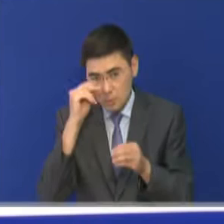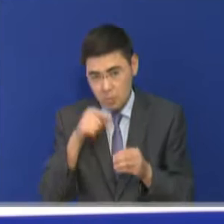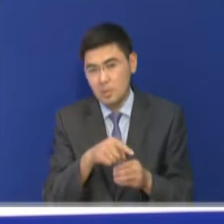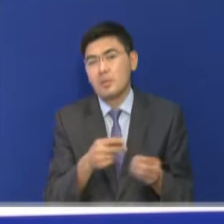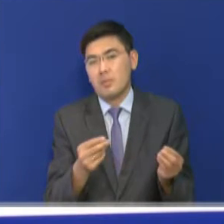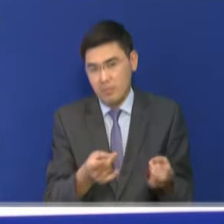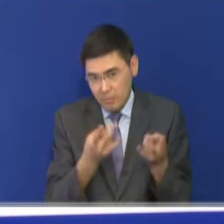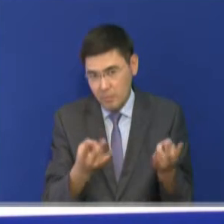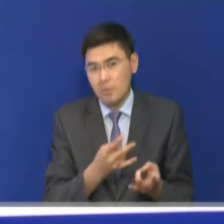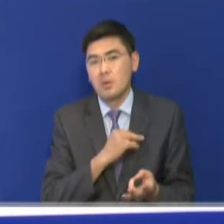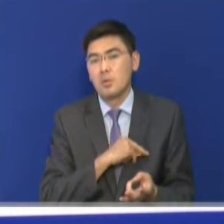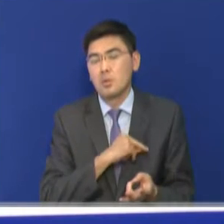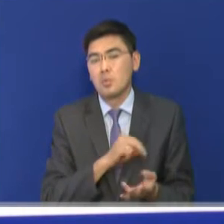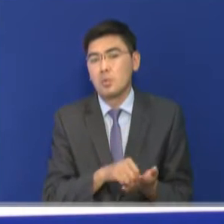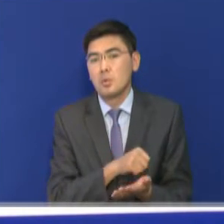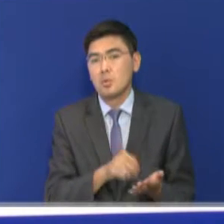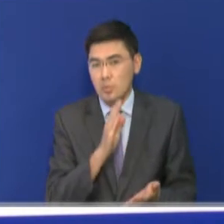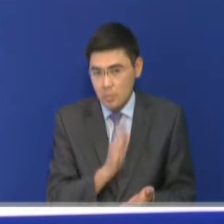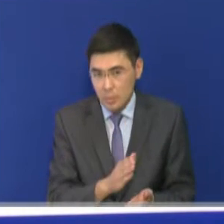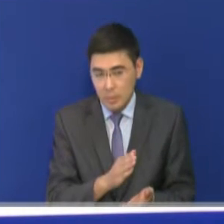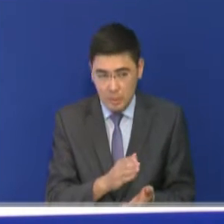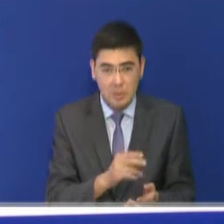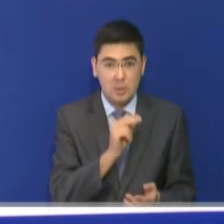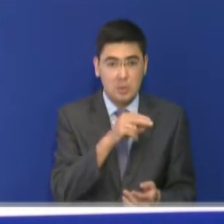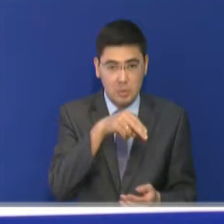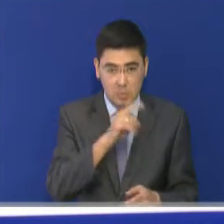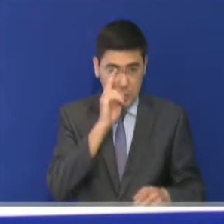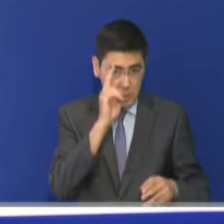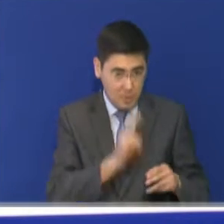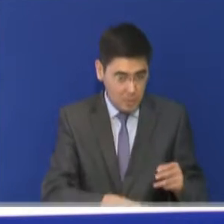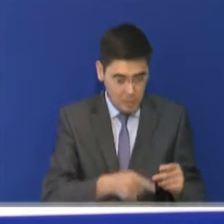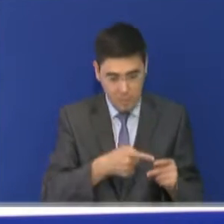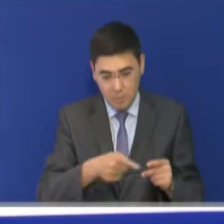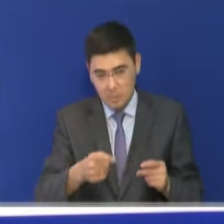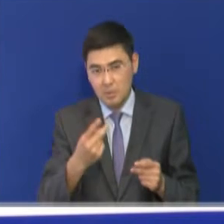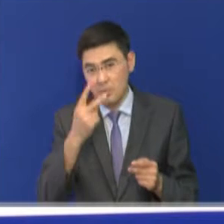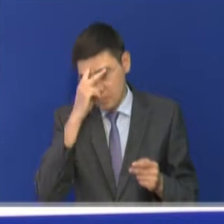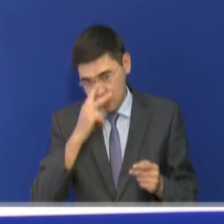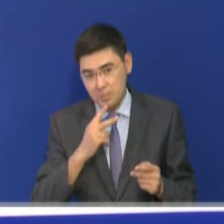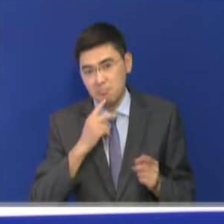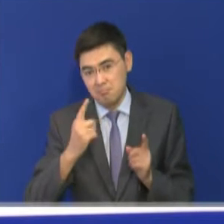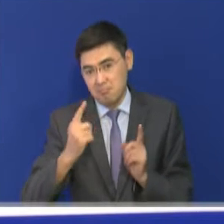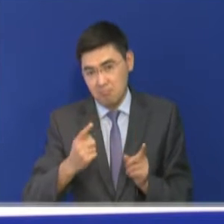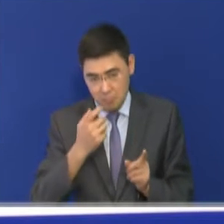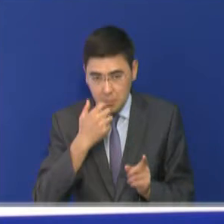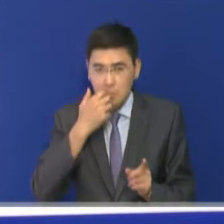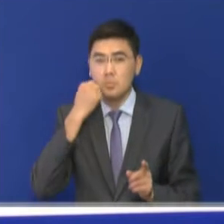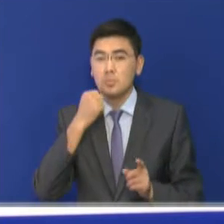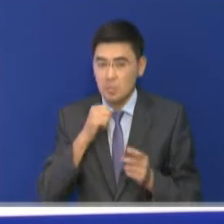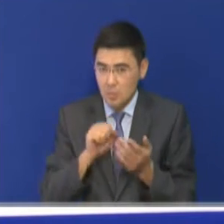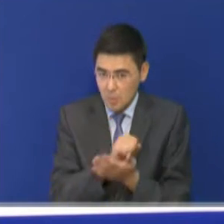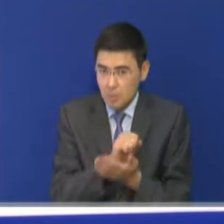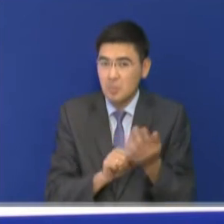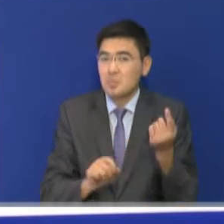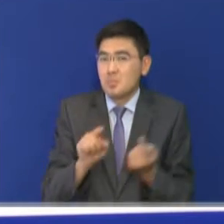Просроченные документы можно заменить в течение 2 месяца со дня окончания чрезвычайного положения. В список документов, признанных действительными